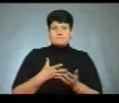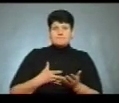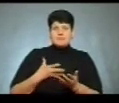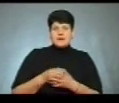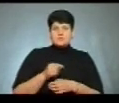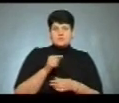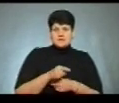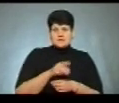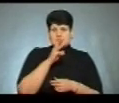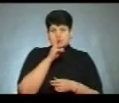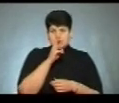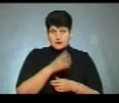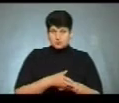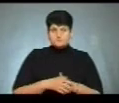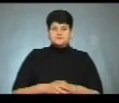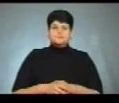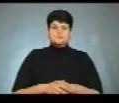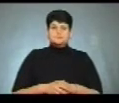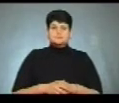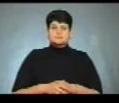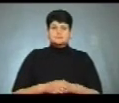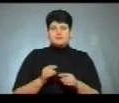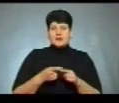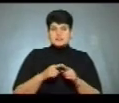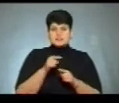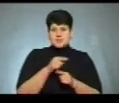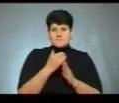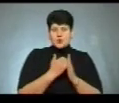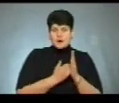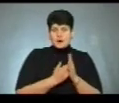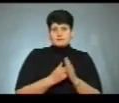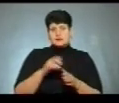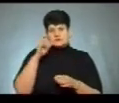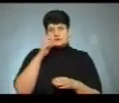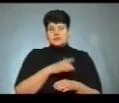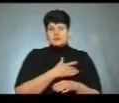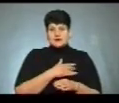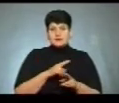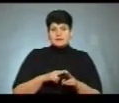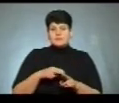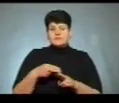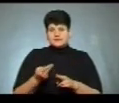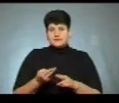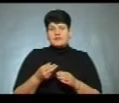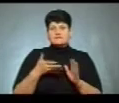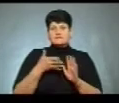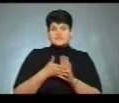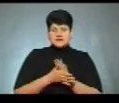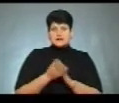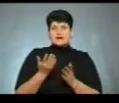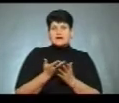їй заробітну плату. А ця програма «Муніципальна няня» компенсує ці витрати для родини, яка